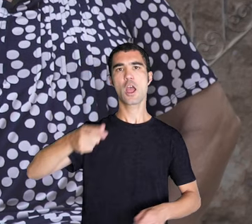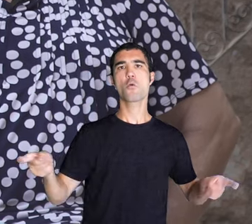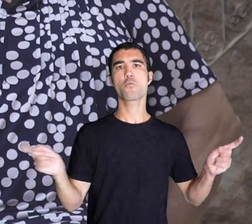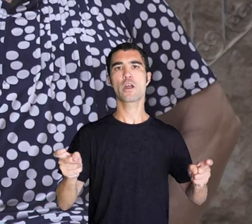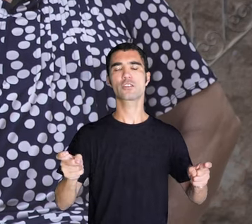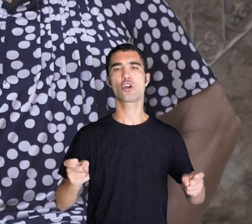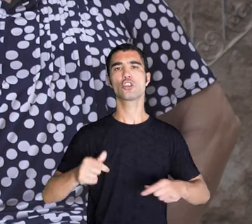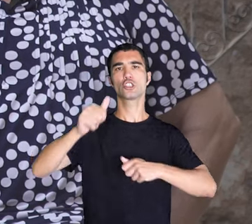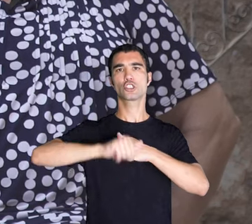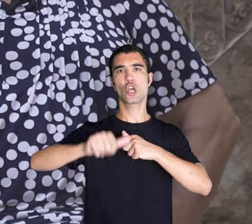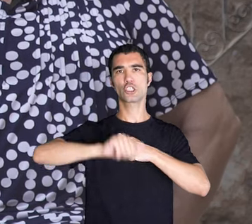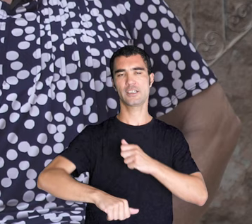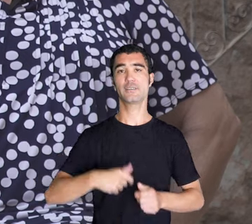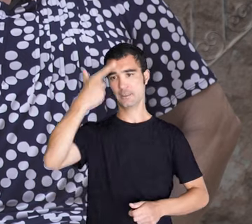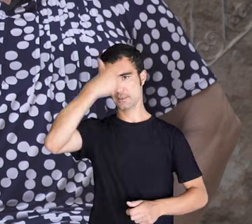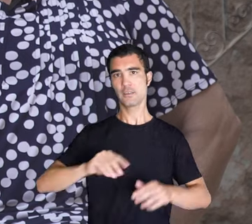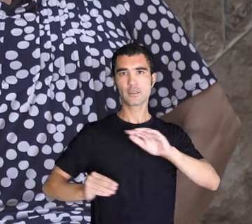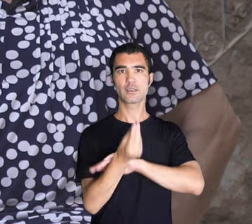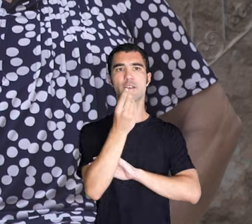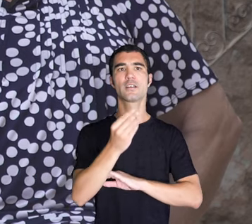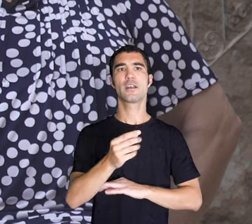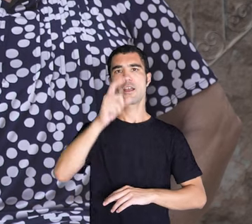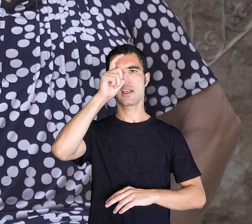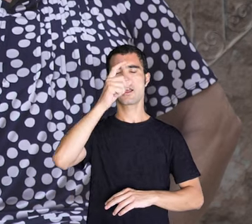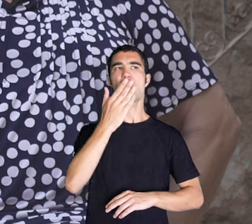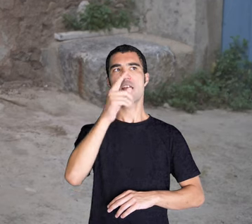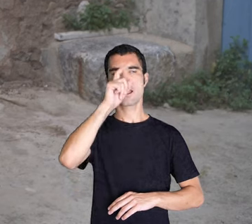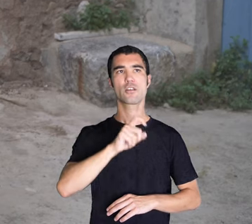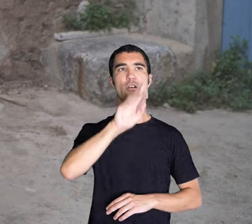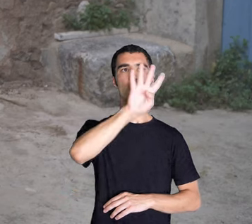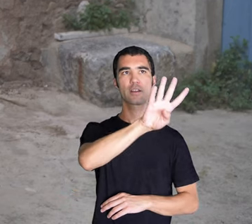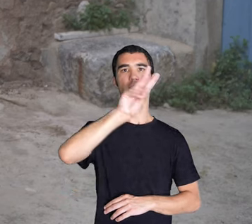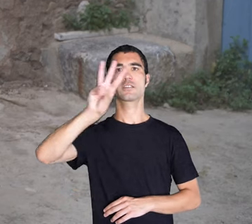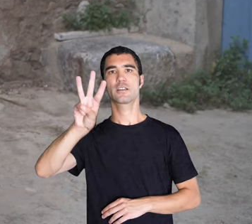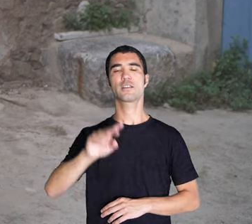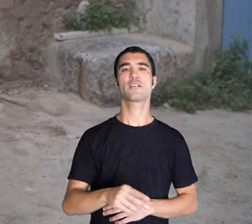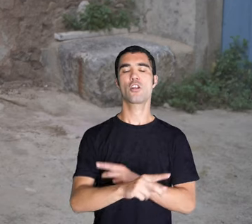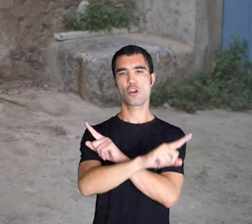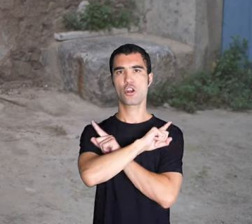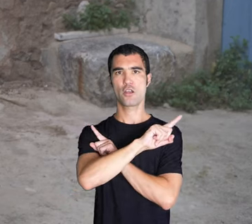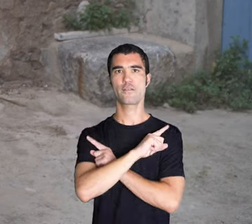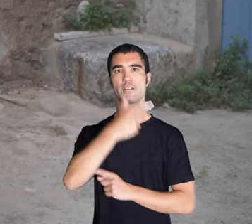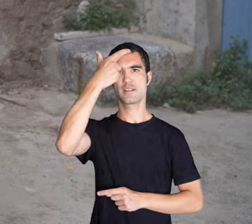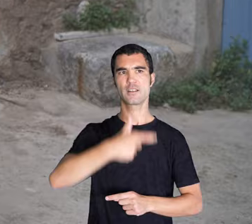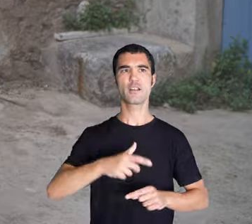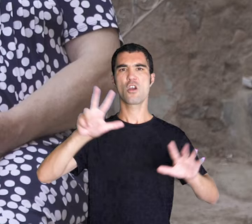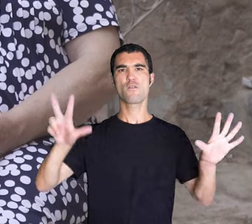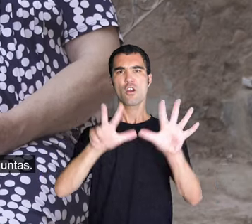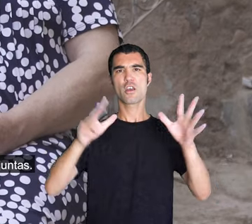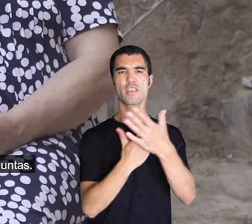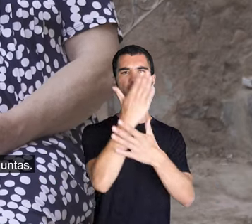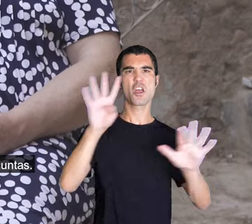i vaig néixer l'any 43, dia 9 de novembre. Vos que m'ho veiem de pot de temps, de 8 dies o nou.